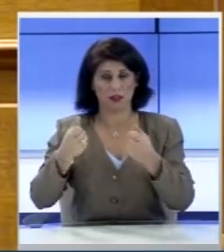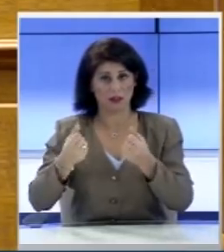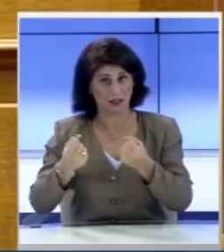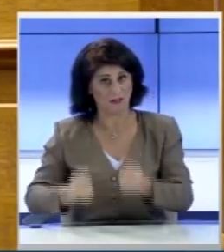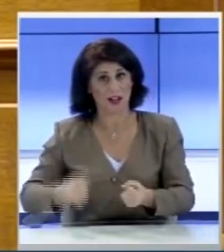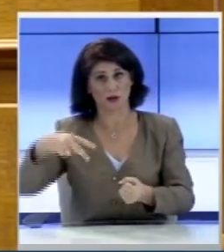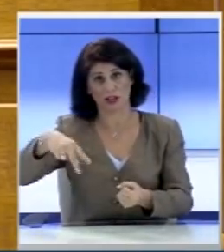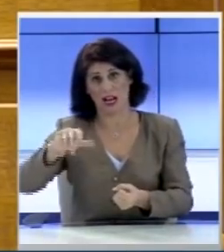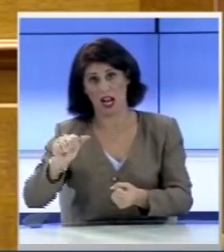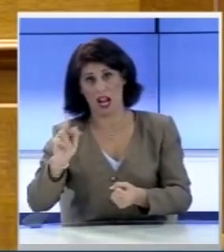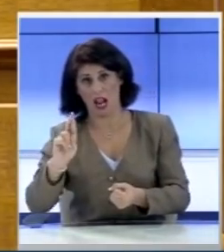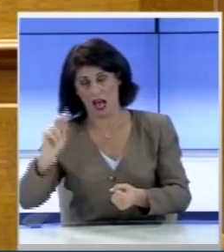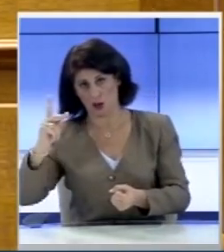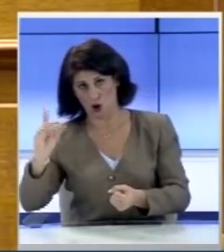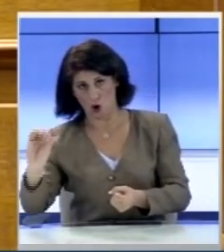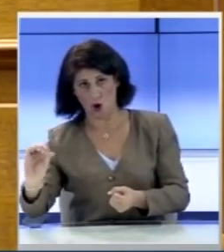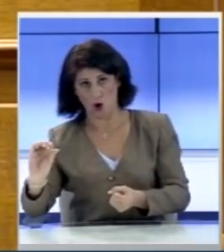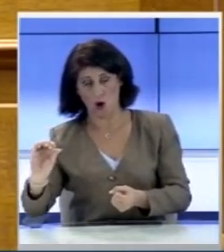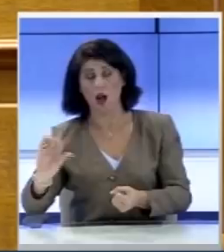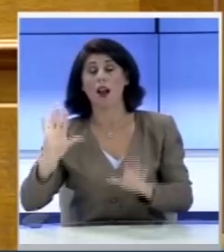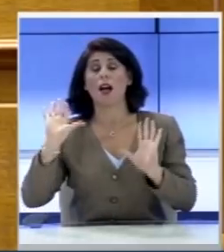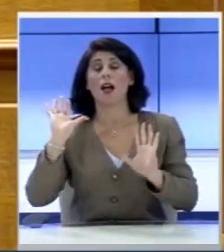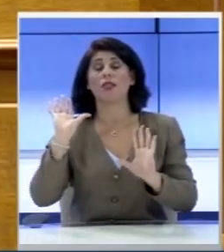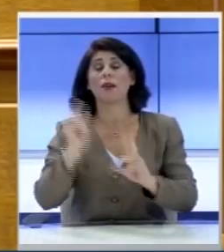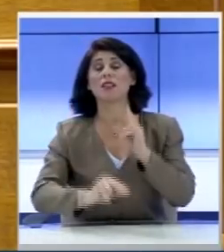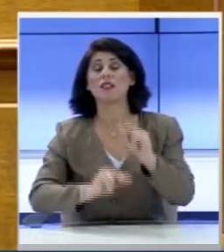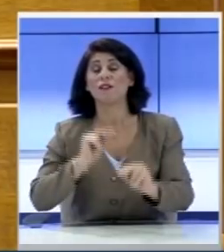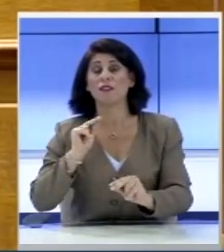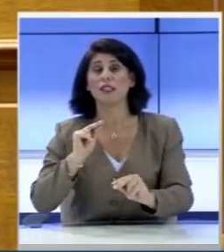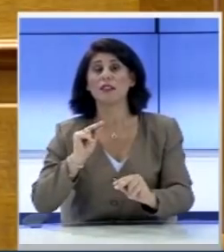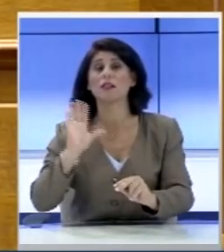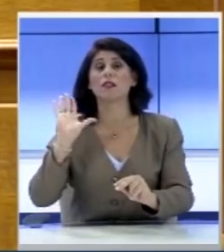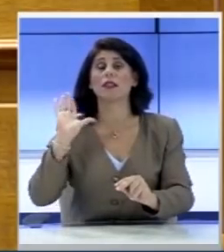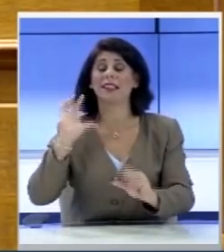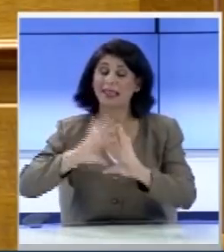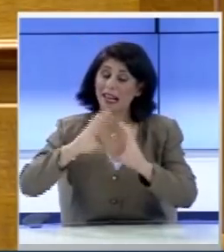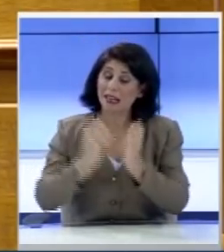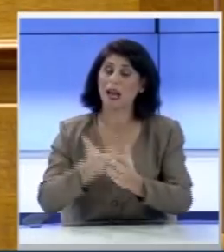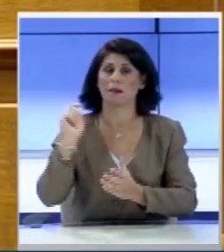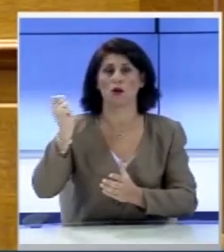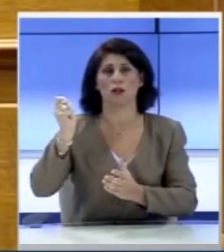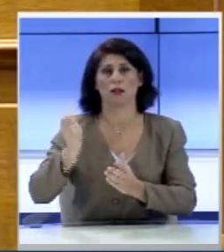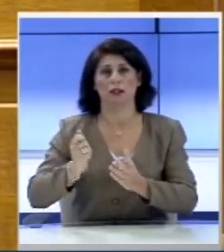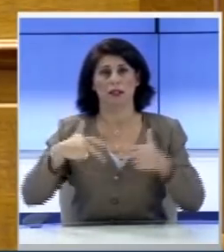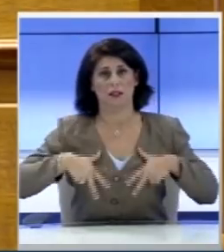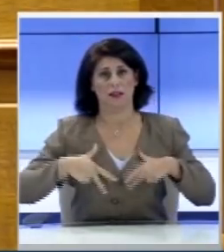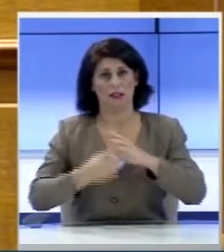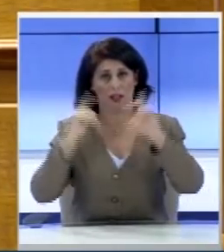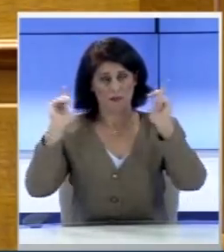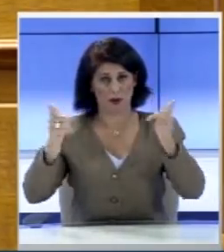ΛΑΡΚΟ, καταψηφίζει συνολικά όμως την πολιτική της κυβέρνησης της Νέας Δημοκρατίας. Όπως